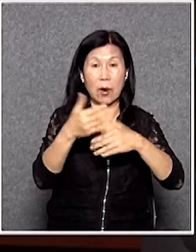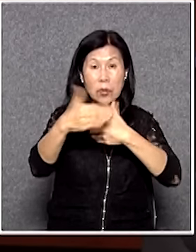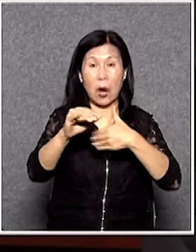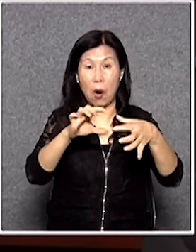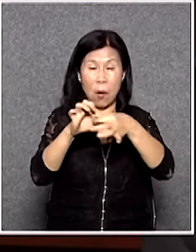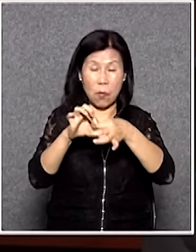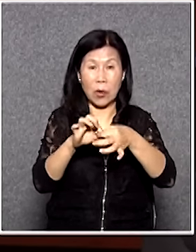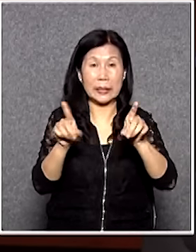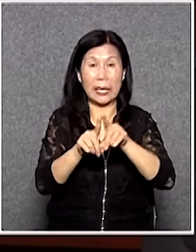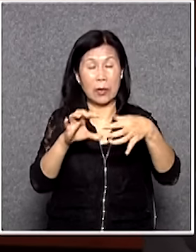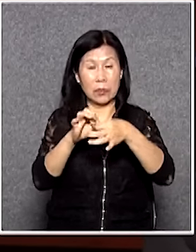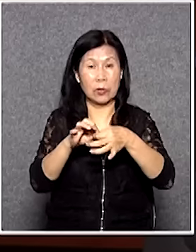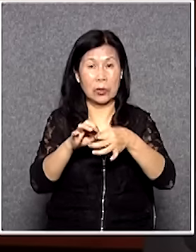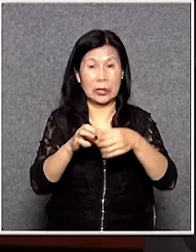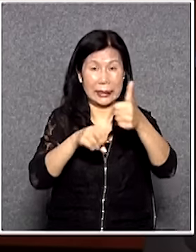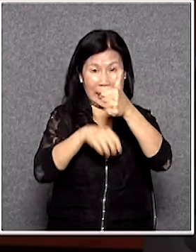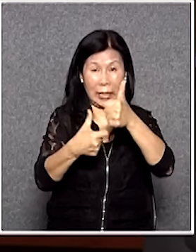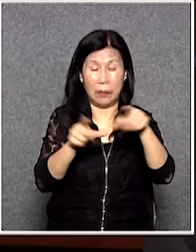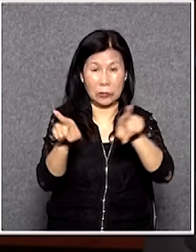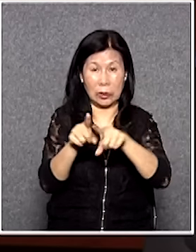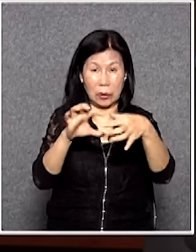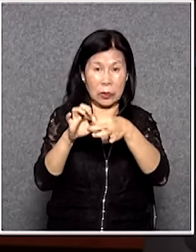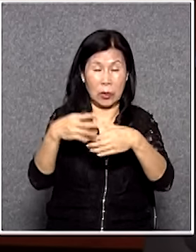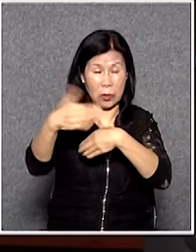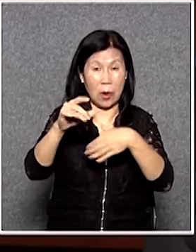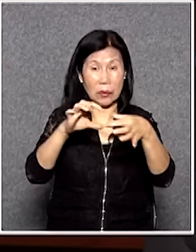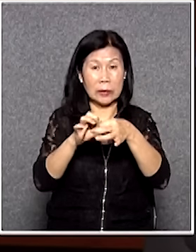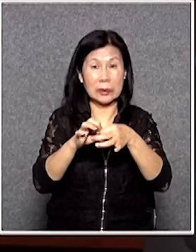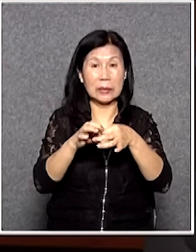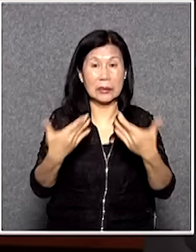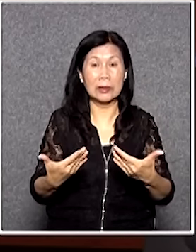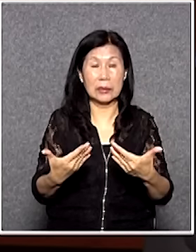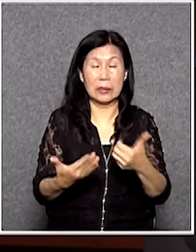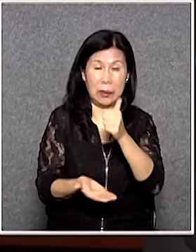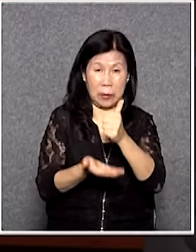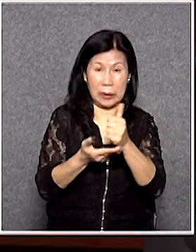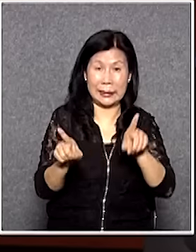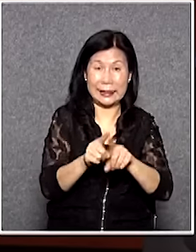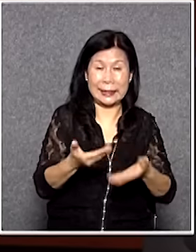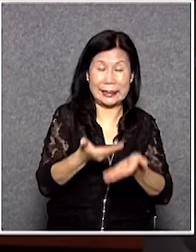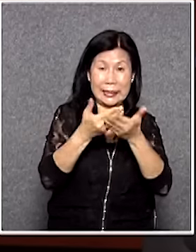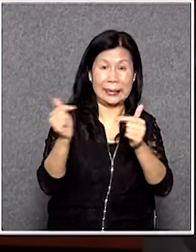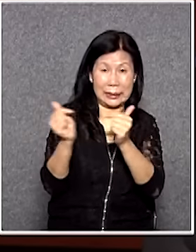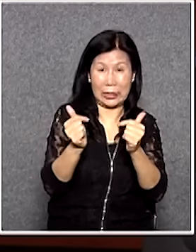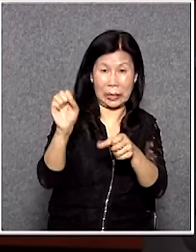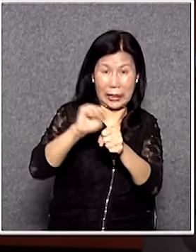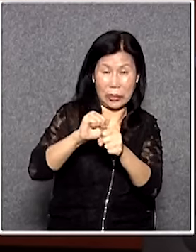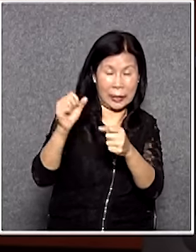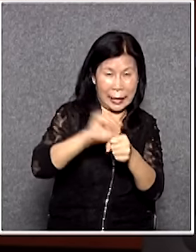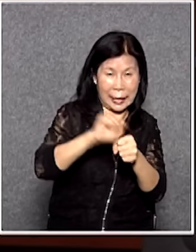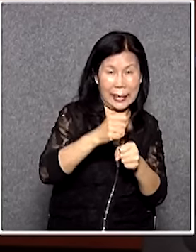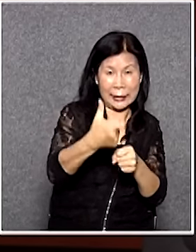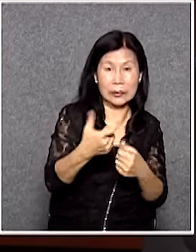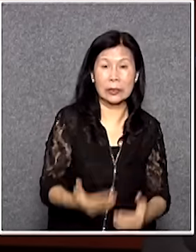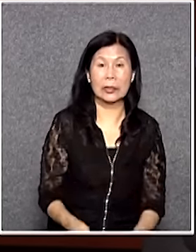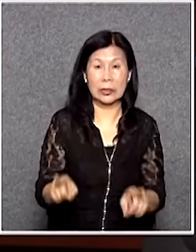加有保證啦，係咪啊？係咪好啲啊？外匯基金投資組合奉行呢個保本行先，就長期增值嘅原則啊嘛，著